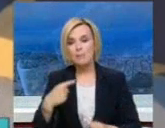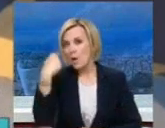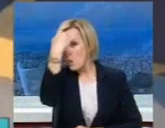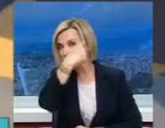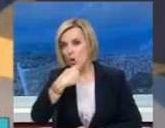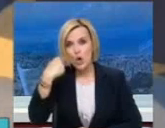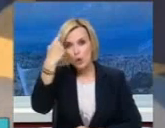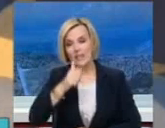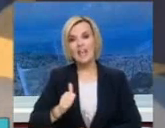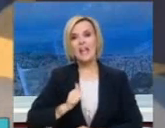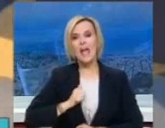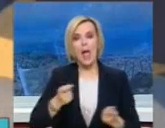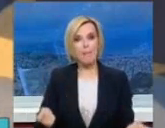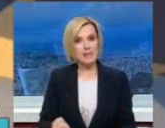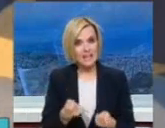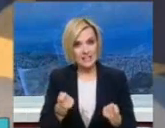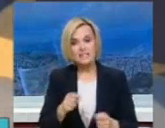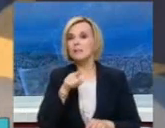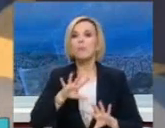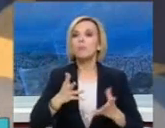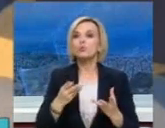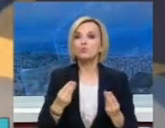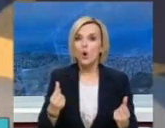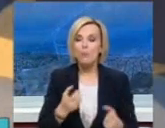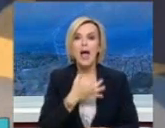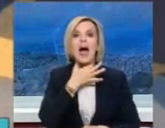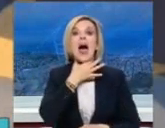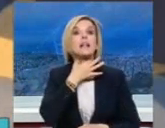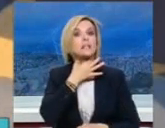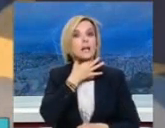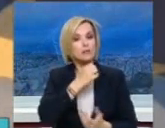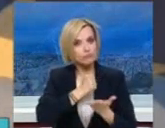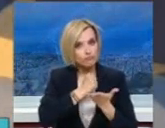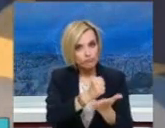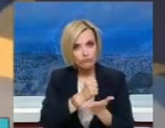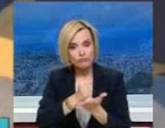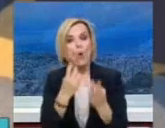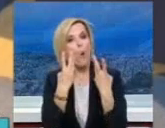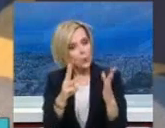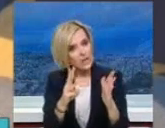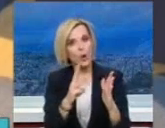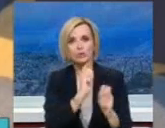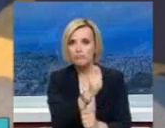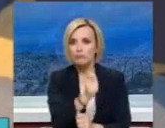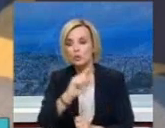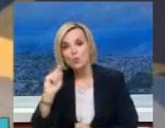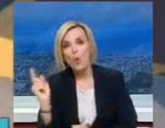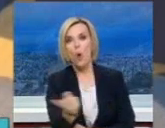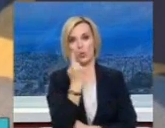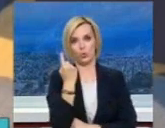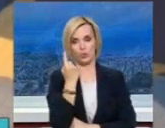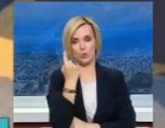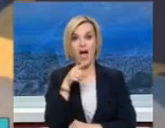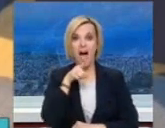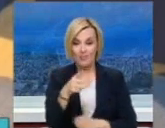και επιδηματίες, επεκτείνοντας την έκτακτη οικονομική ενίσχυση των 800 ευρώ. Ενίσχυση